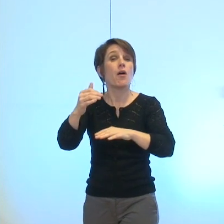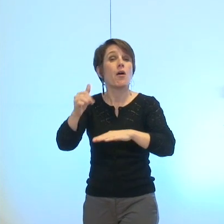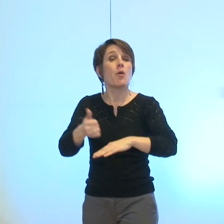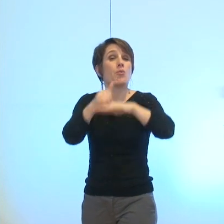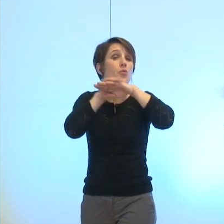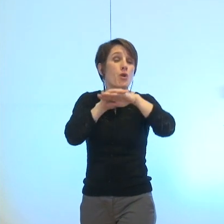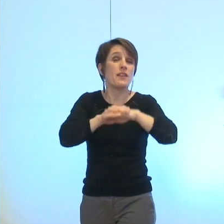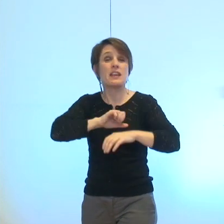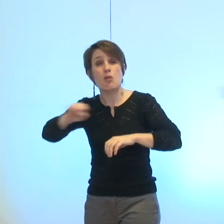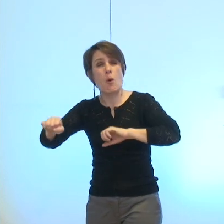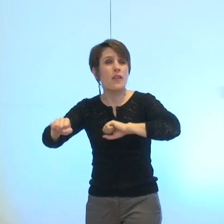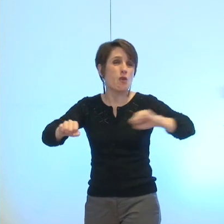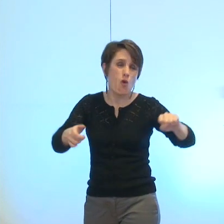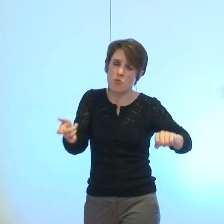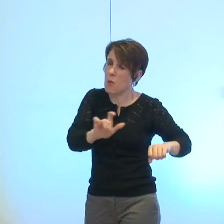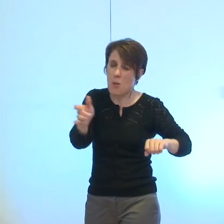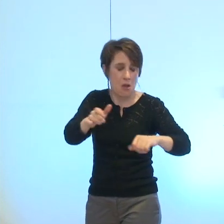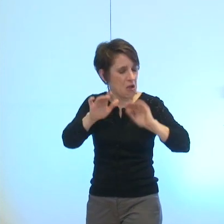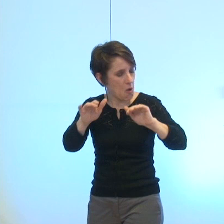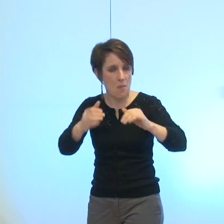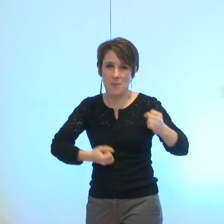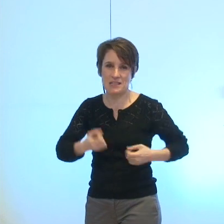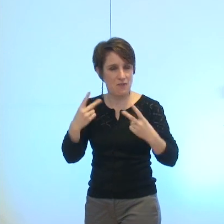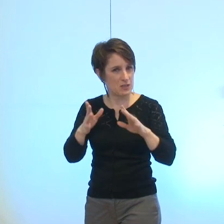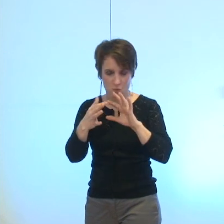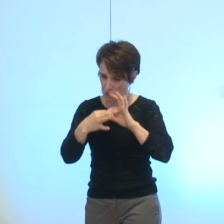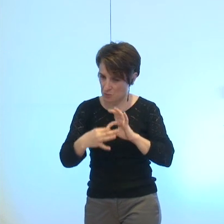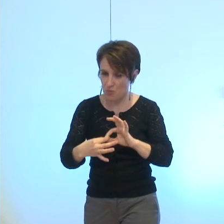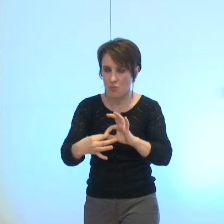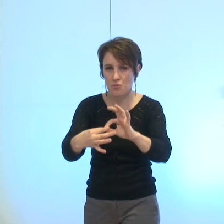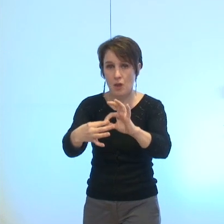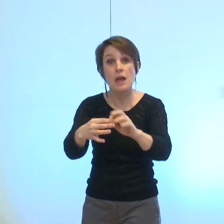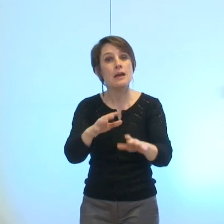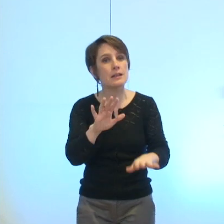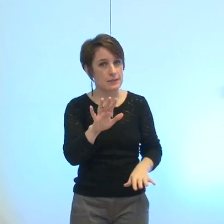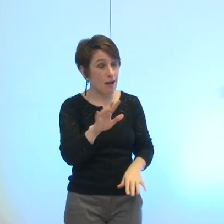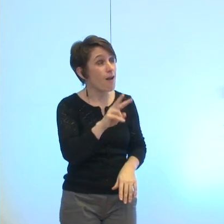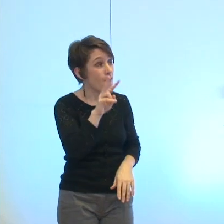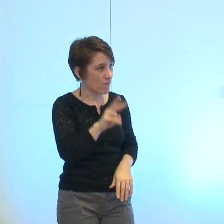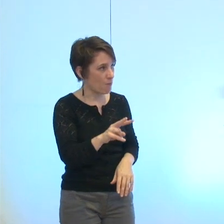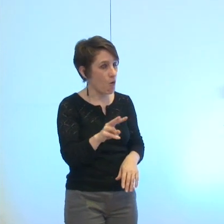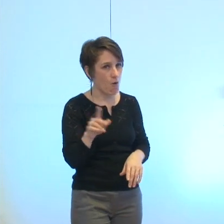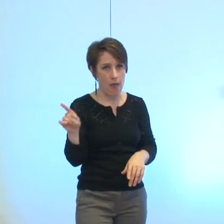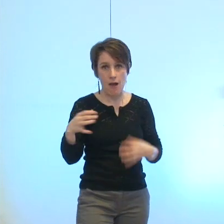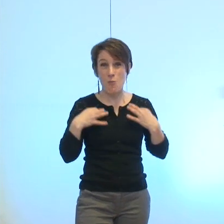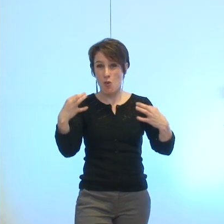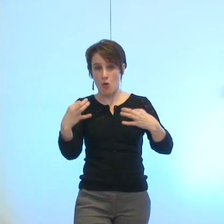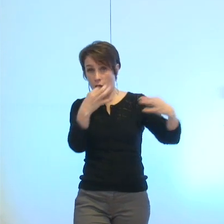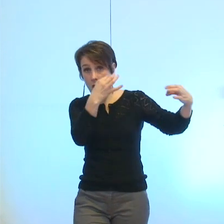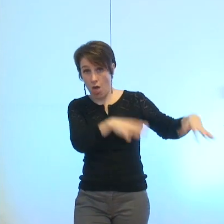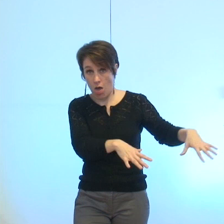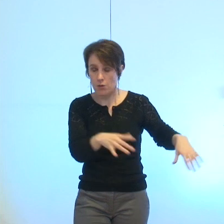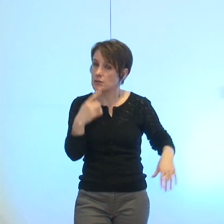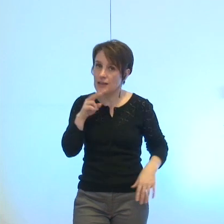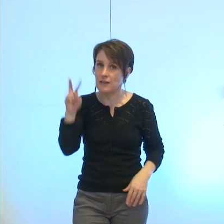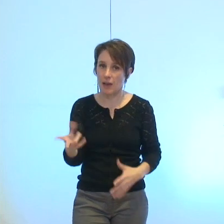politiques c'est un acte d'une extrême gravité un événement sans précédent